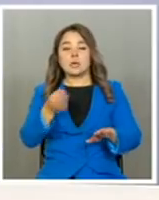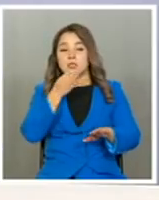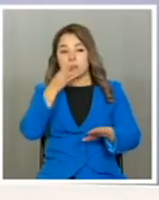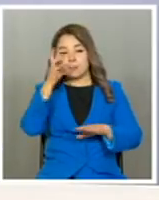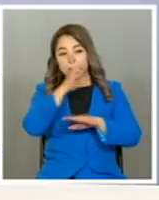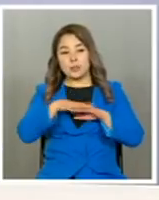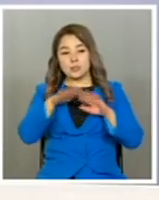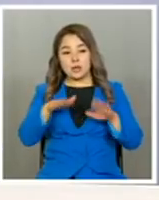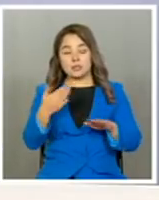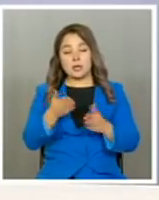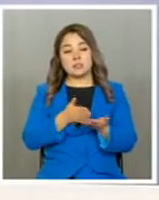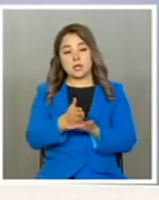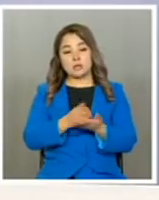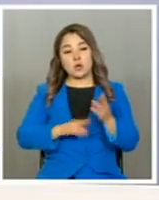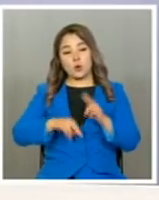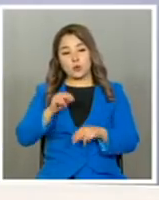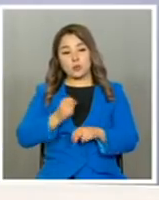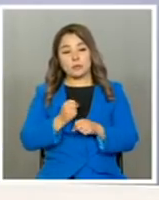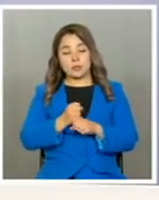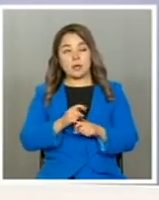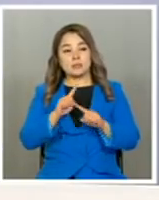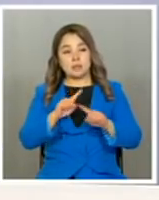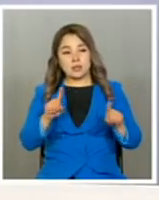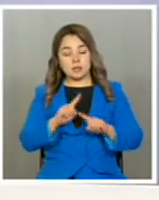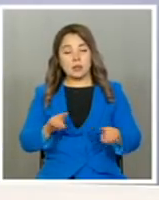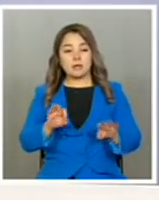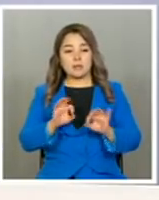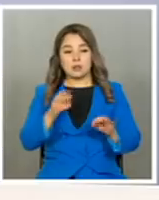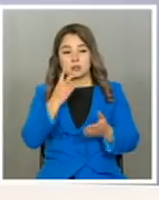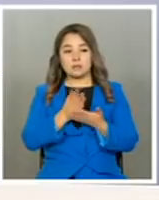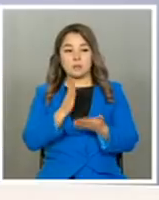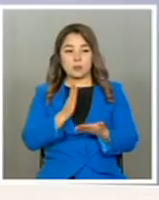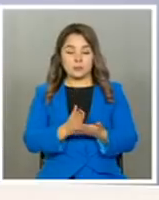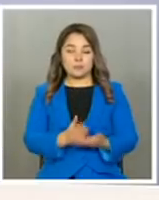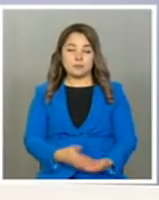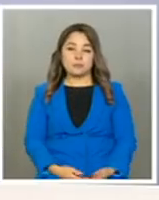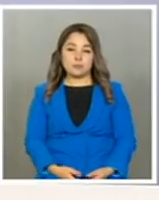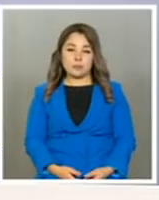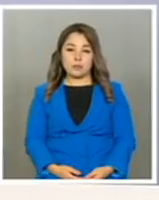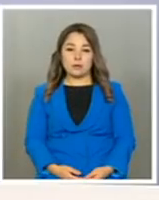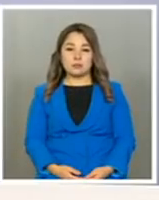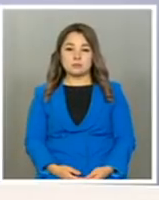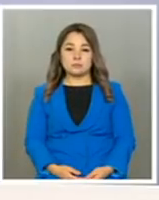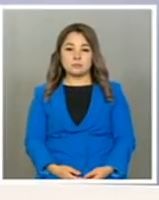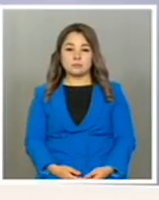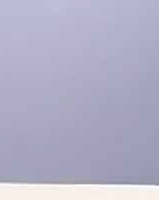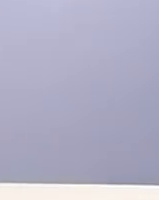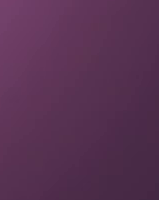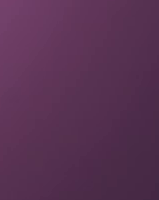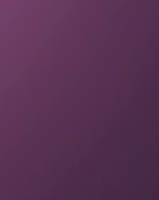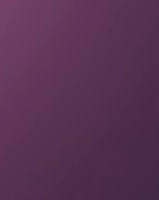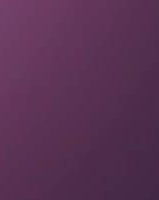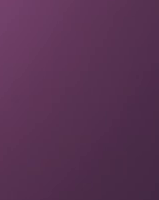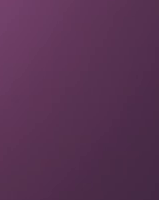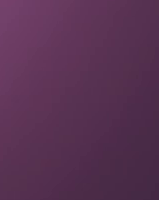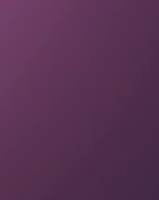мемлекеттердің саяси құрылымының ерекшеліктерін сипаттадыңыздар. Осымен сабағымыз аяқталды. Сау болыңыздар.